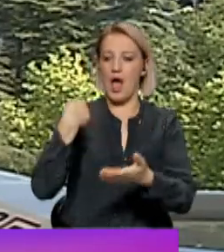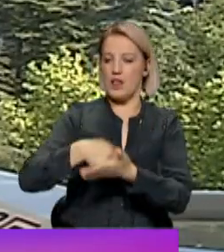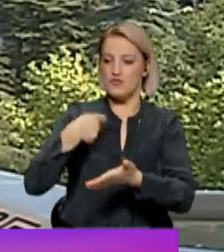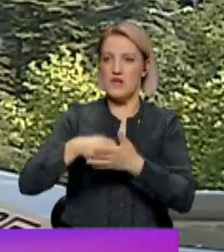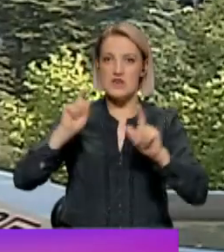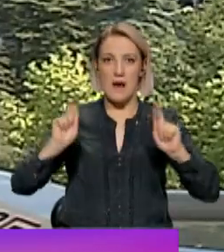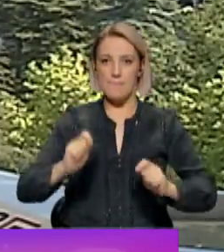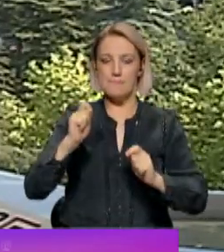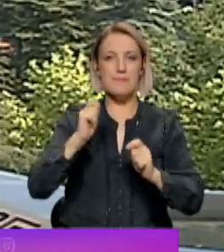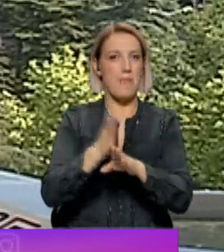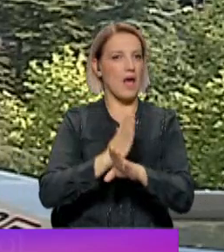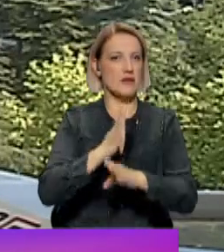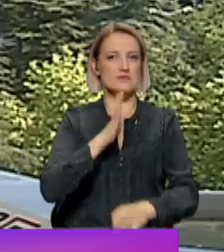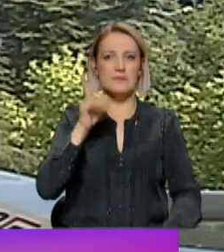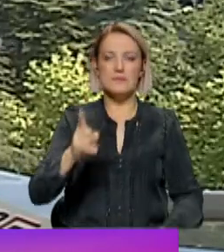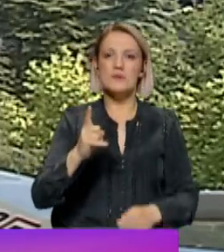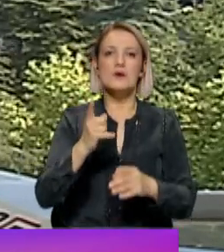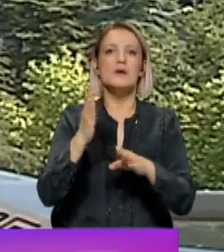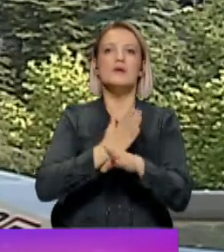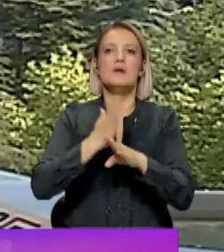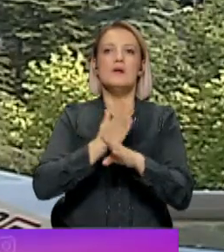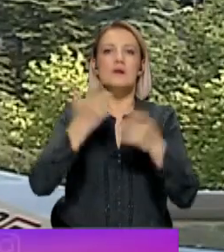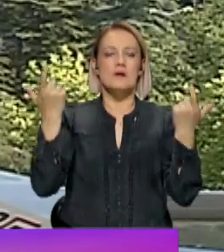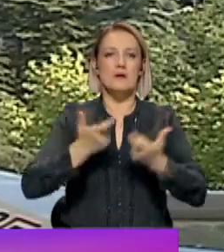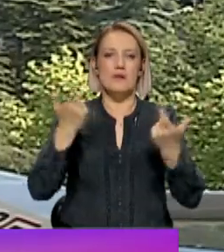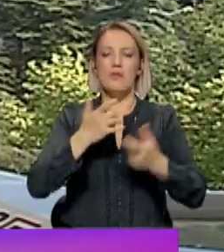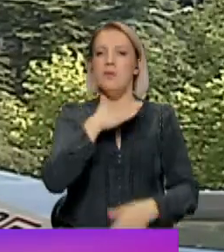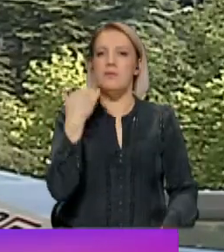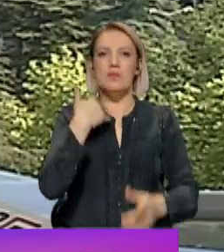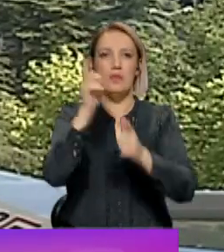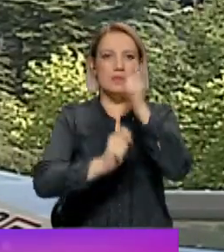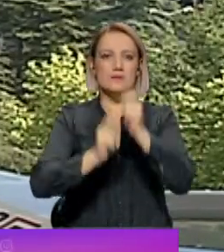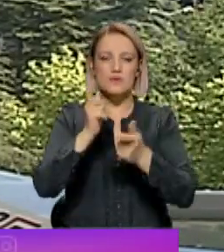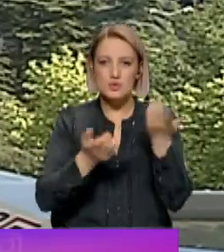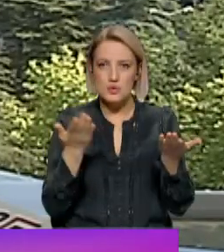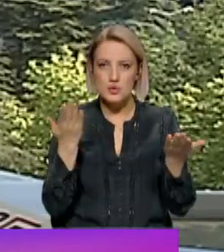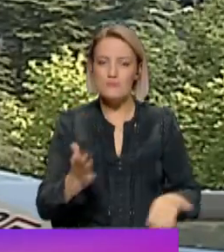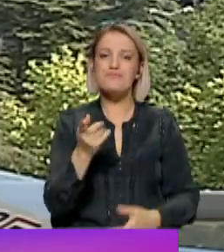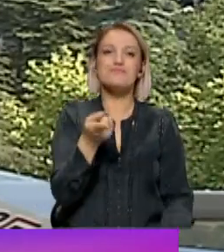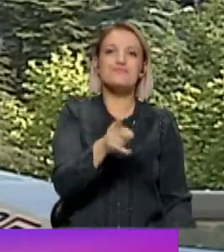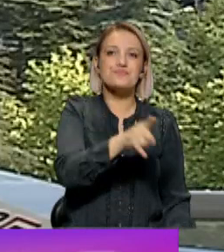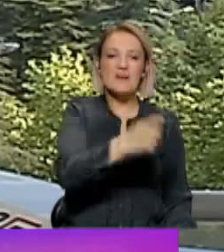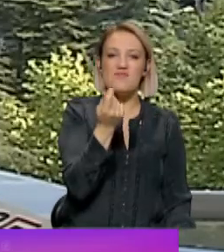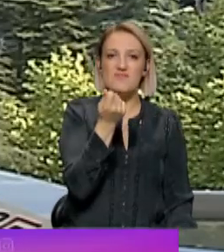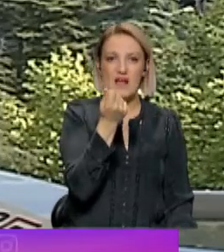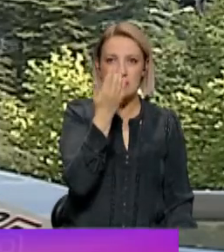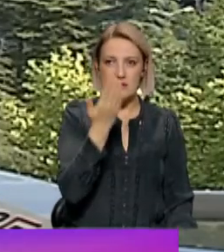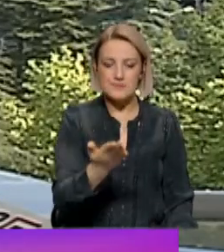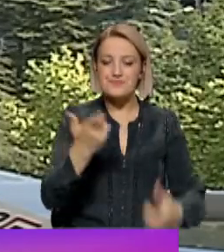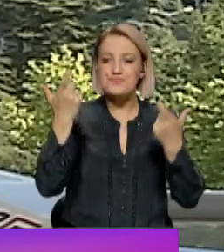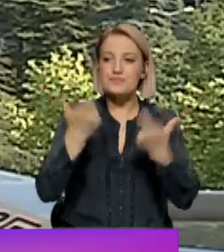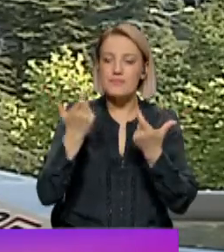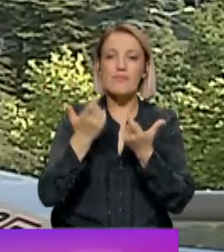var ve bu marketin neresi olduğunu, etin, sütün, diğer kalemlerin fiyatlarını